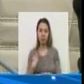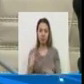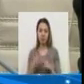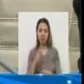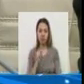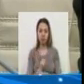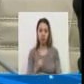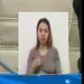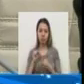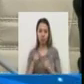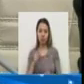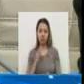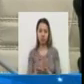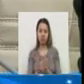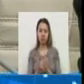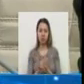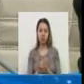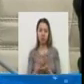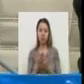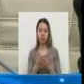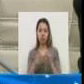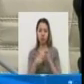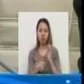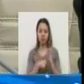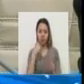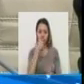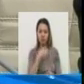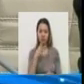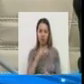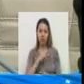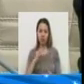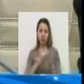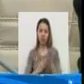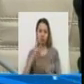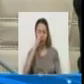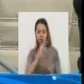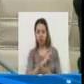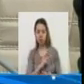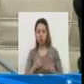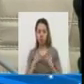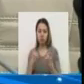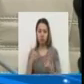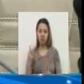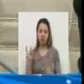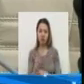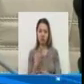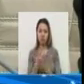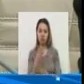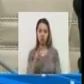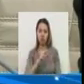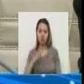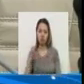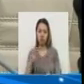30 қызмет түрін алу мүмкіндігі пайда болды. Сандарға келер болсақ, 2016 жылы 2 миллионнан артық қызмет түрі көрсетілсе, былтыр 2 есе, яғни